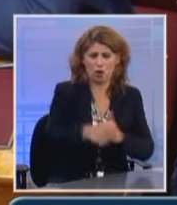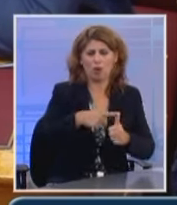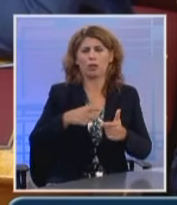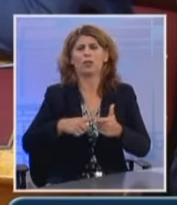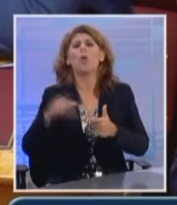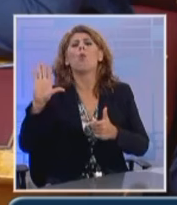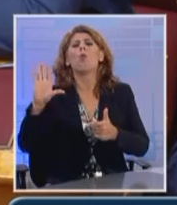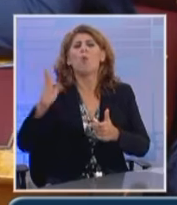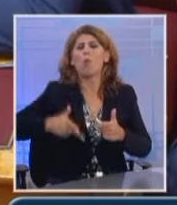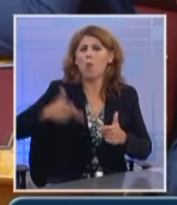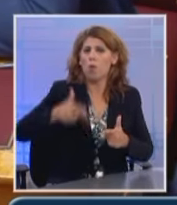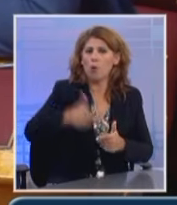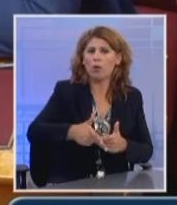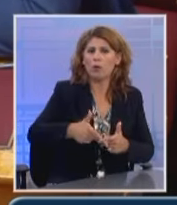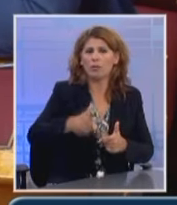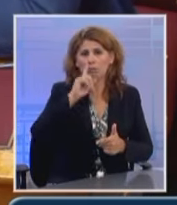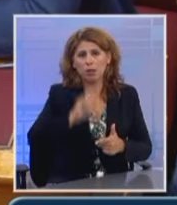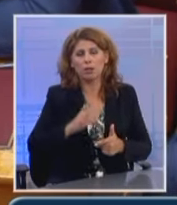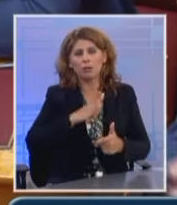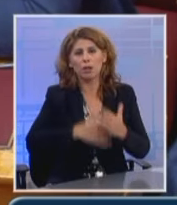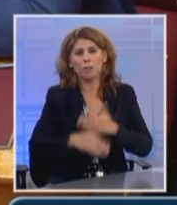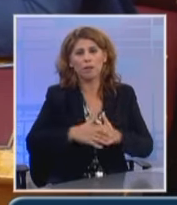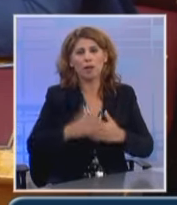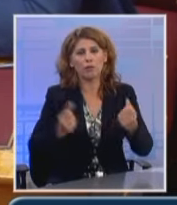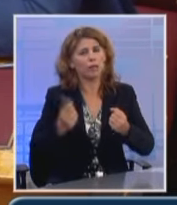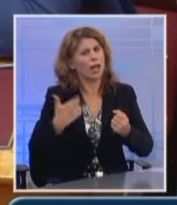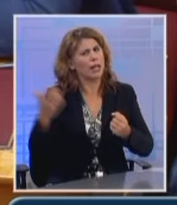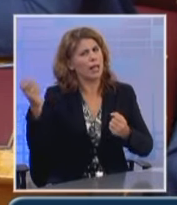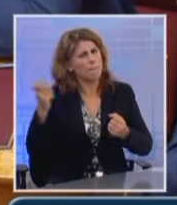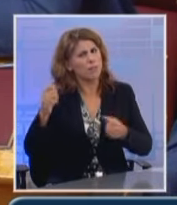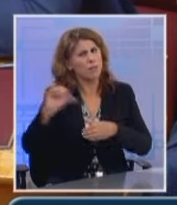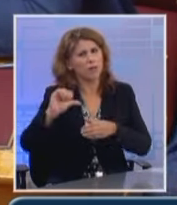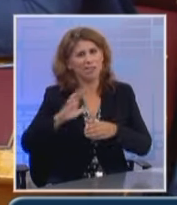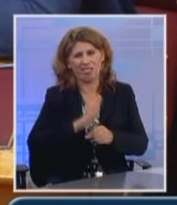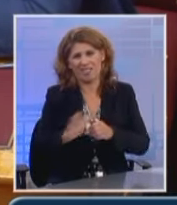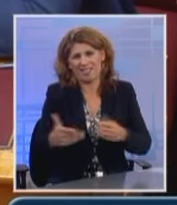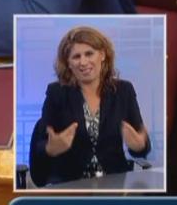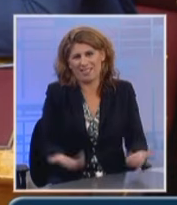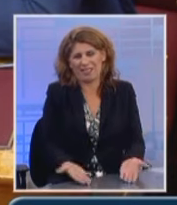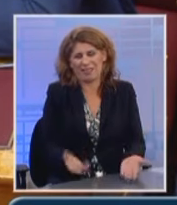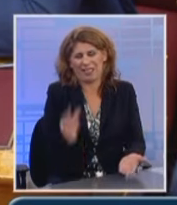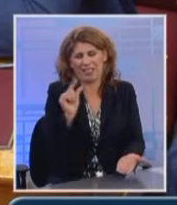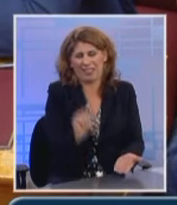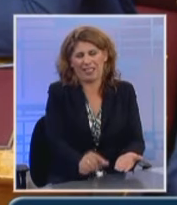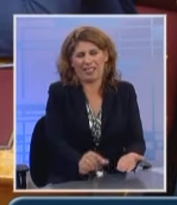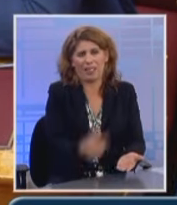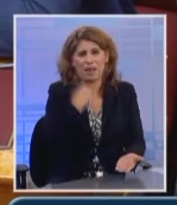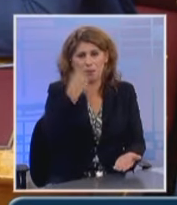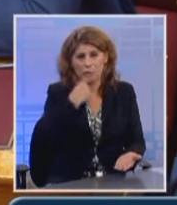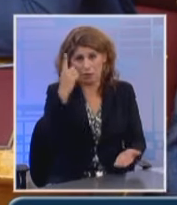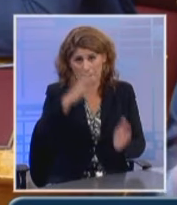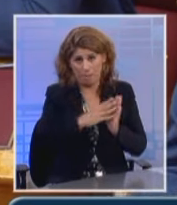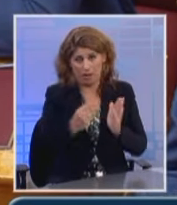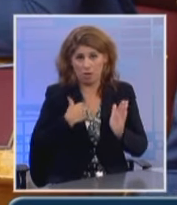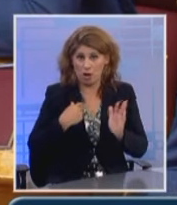ηλεκτρικό, κινείται με το αυτοκίνητό του. Παίρνει ένα μικρό επίδομα καυσίμων, το οποίο όμως δεν τον καλύπτει με τίποτα. Προσωπικά, ένα παράδειγμα που